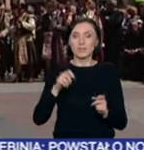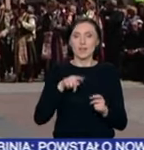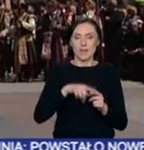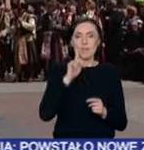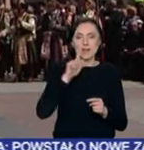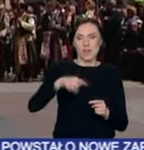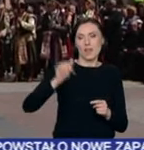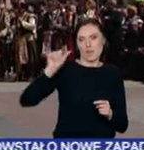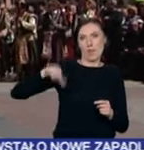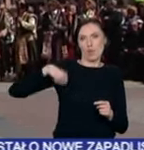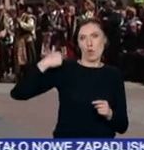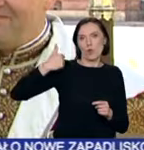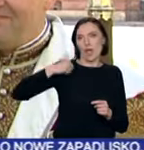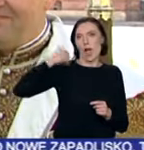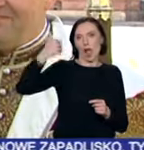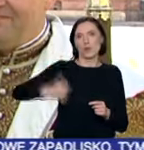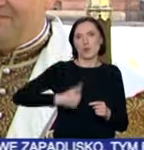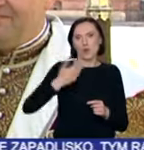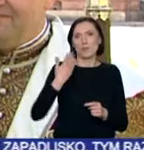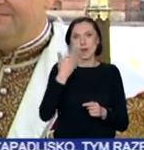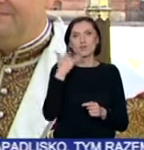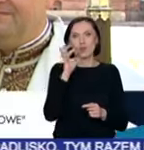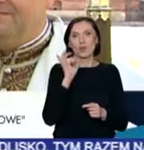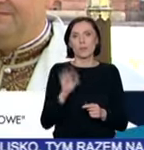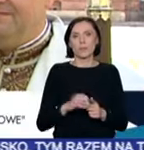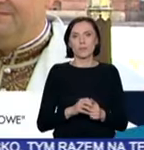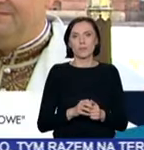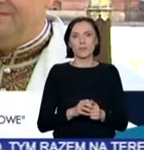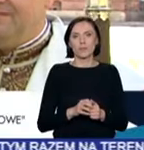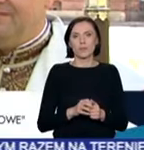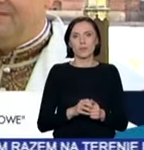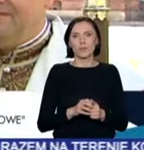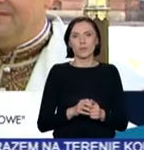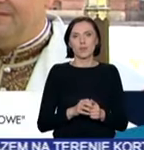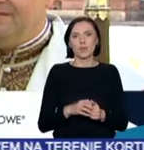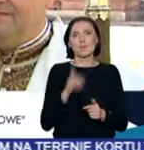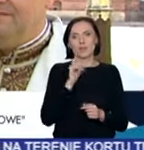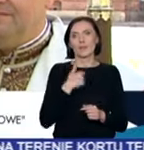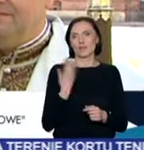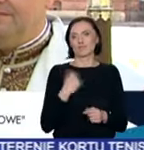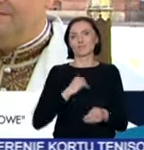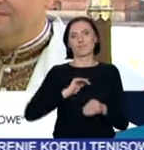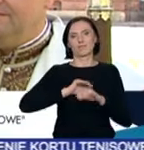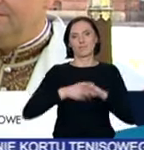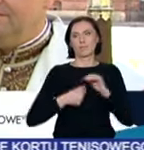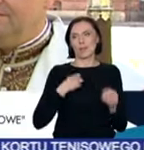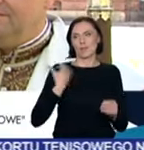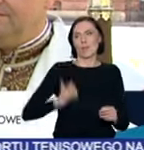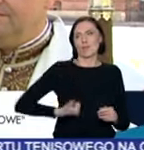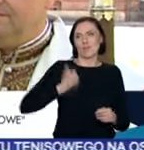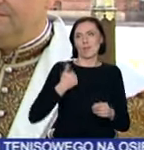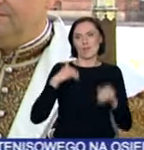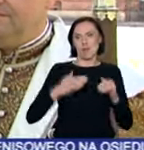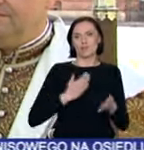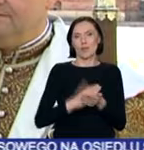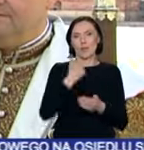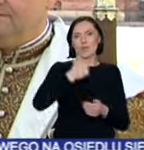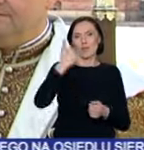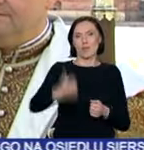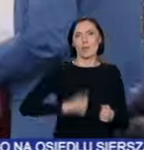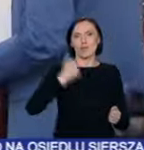był bardzo dobry. Radość, że mieliśmy ten przywilej i możliwość przez rok reprezentować